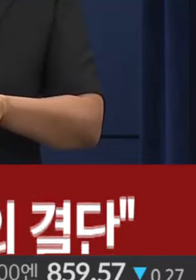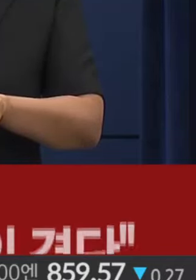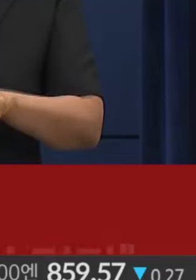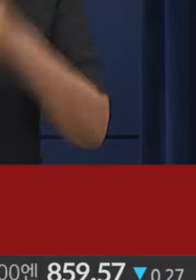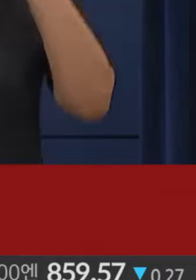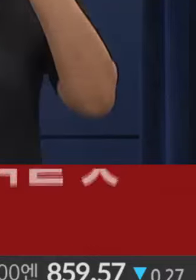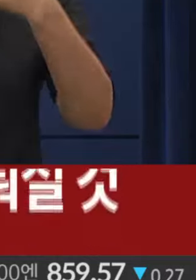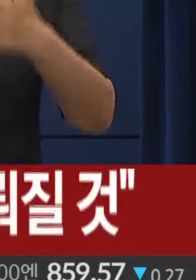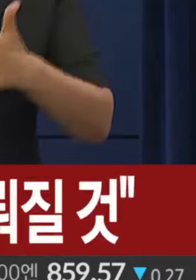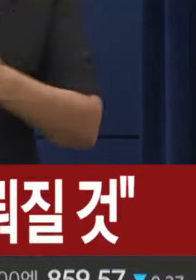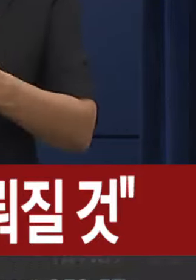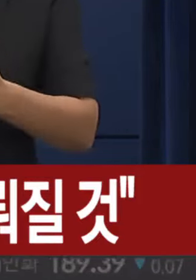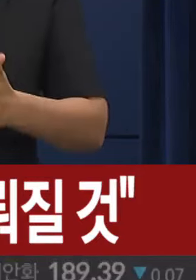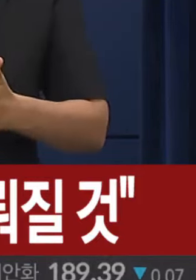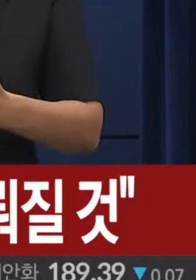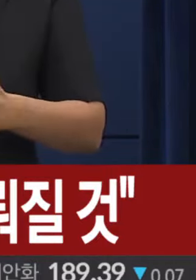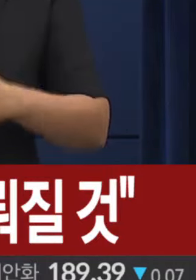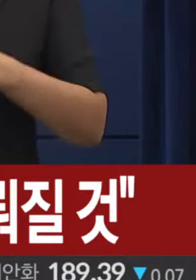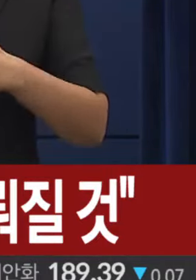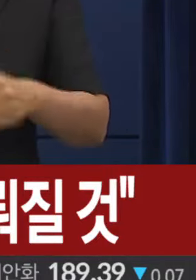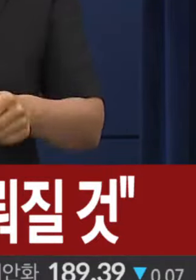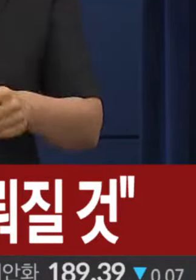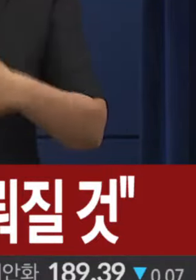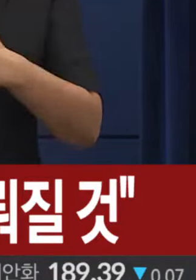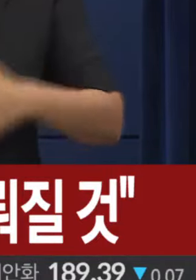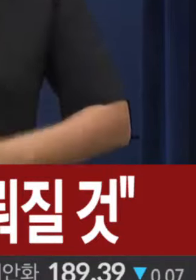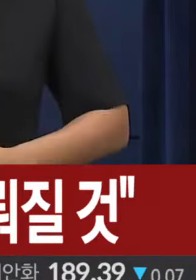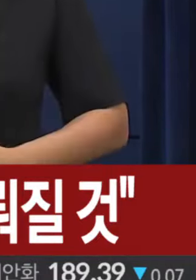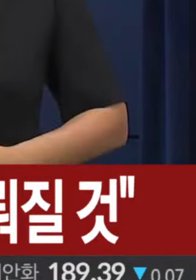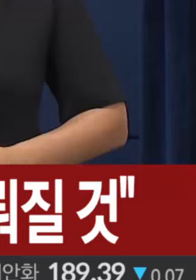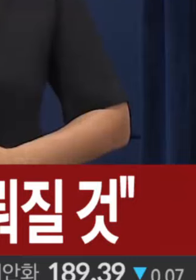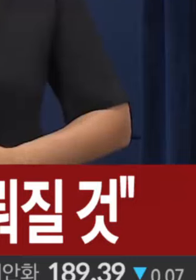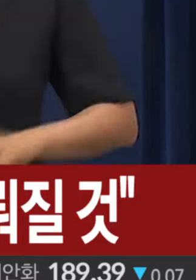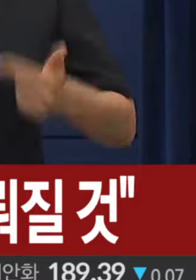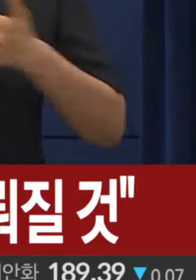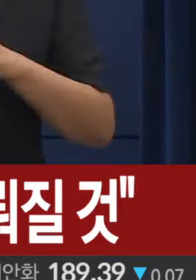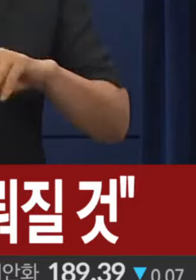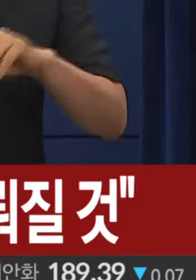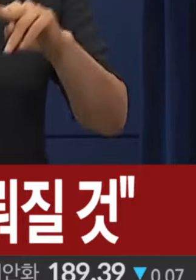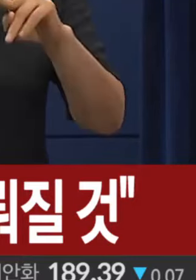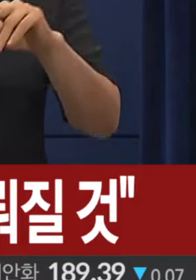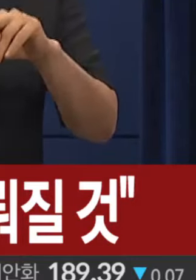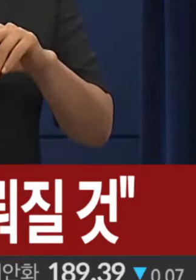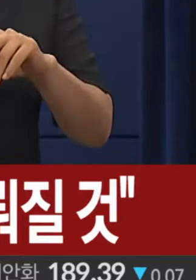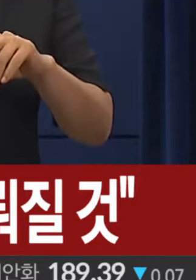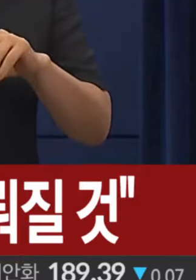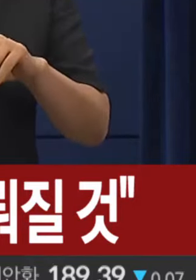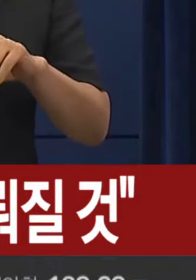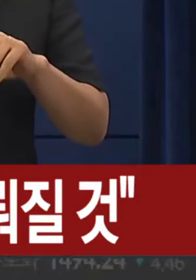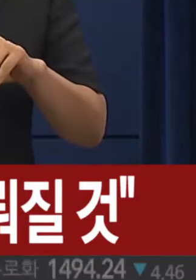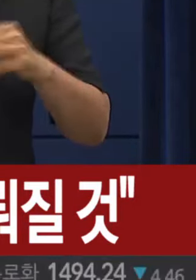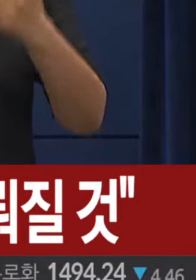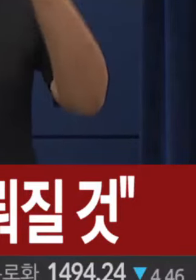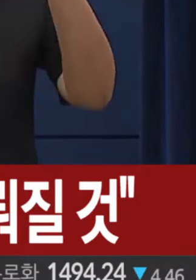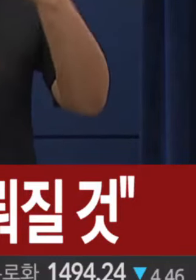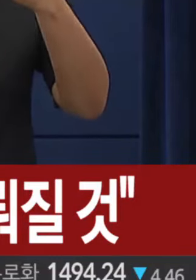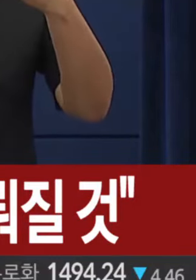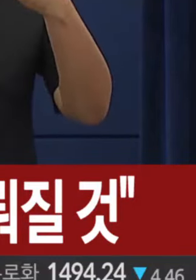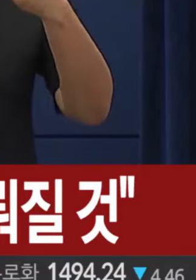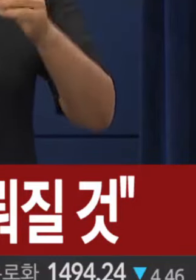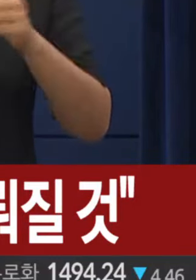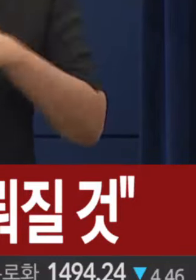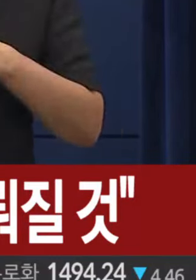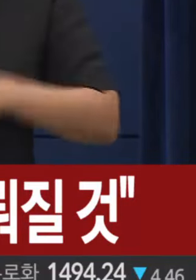또한 복귀한 전공의와 사직 후 올해 9월 수련에 재응시하는 전공의에